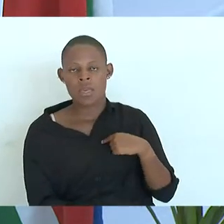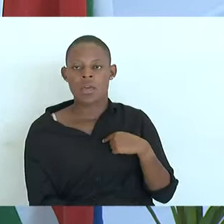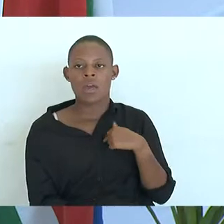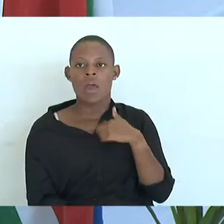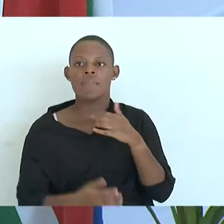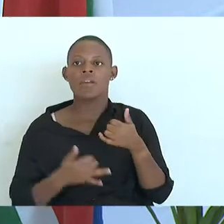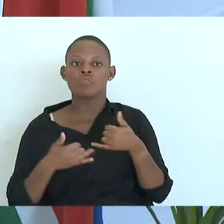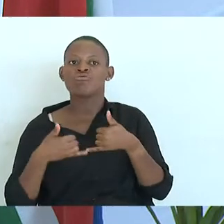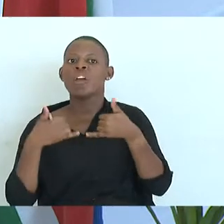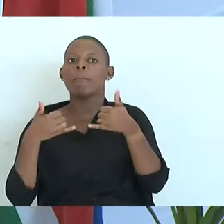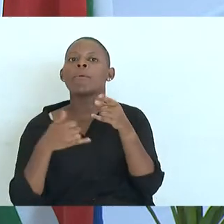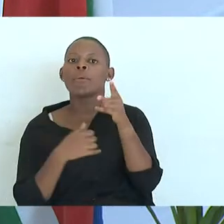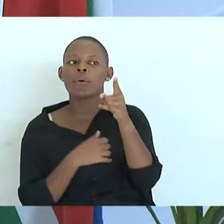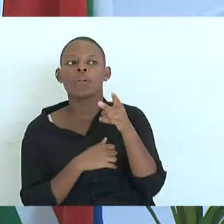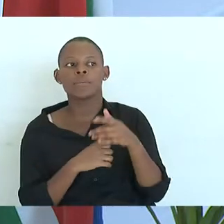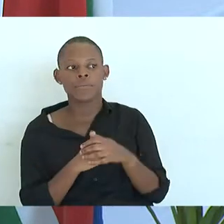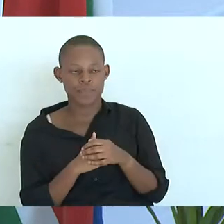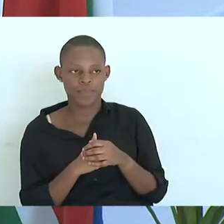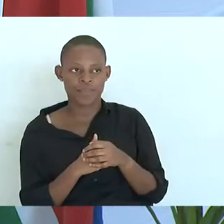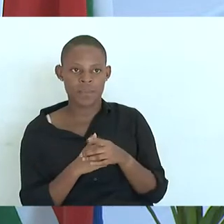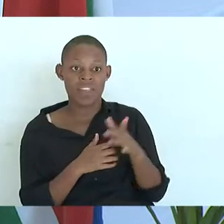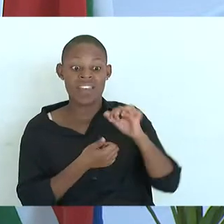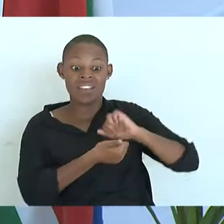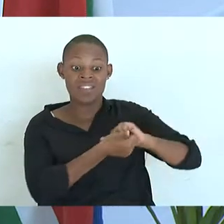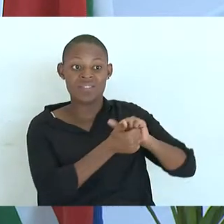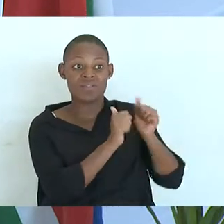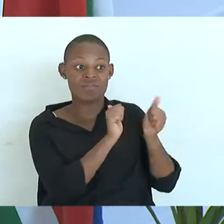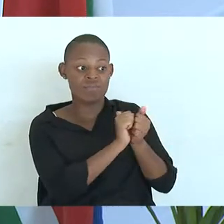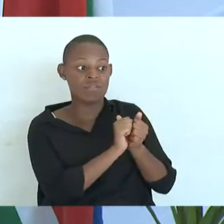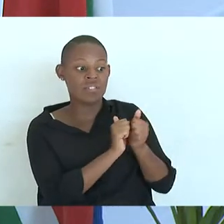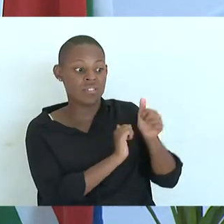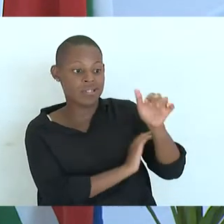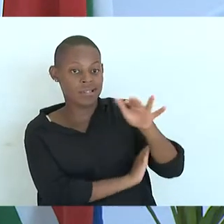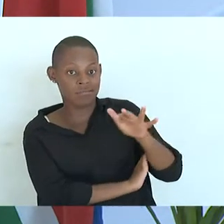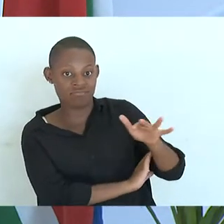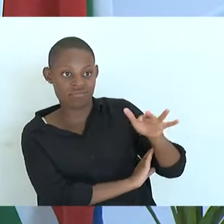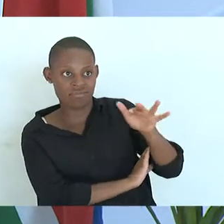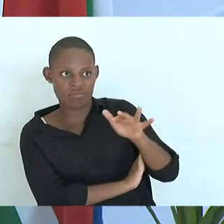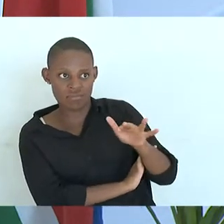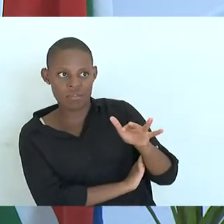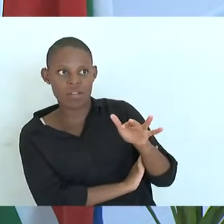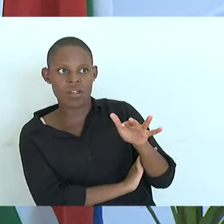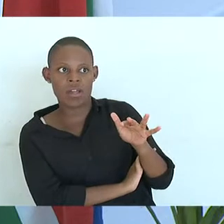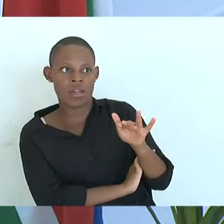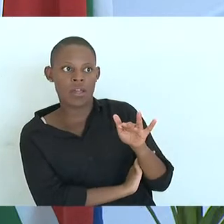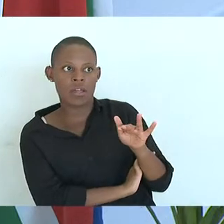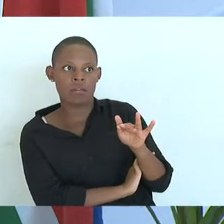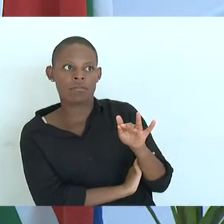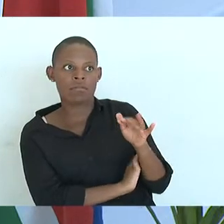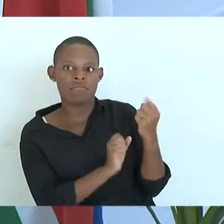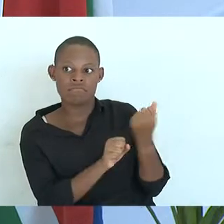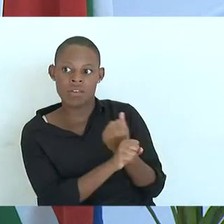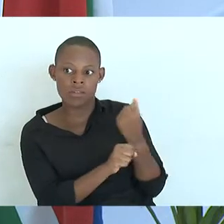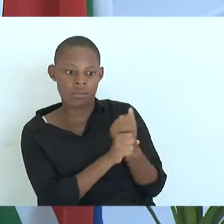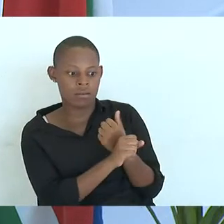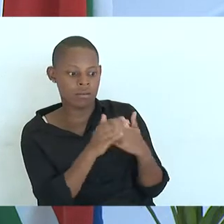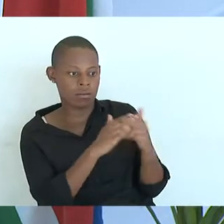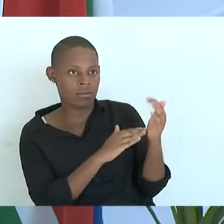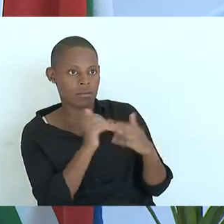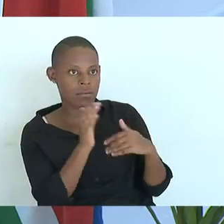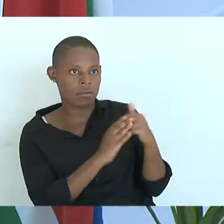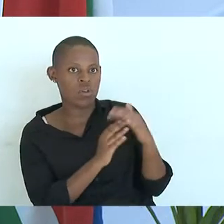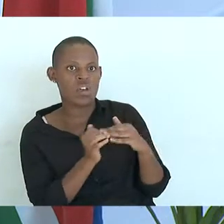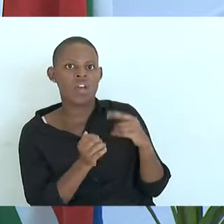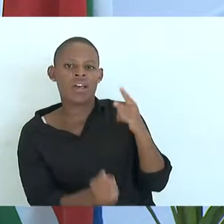Udaba lwe sports facilities engathi lwake lwabekwa. So udaba olufanele uzwide